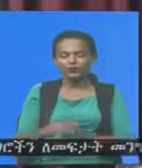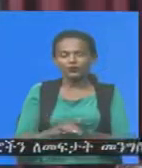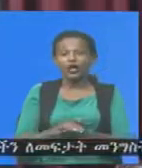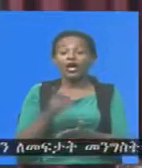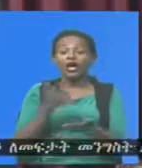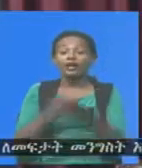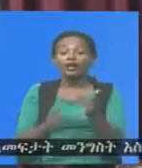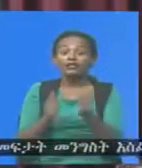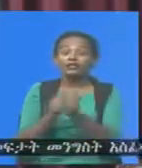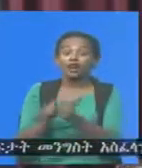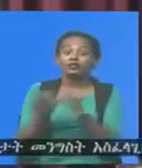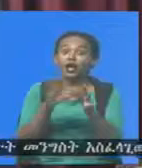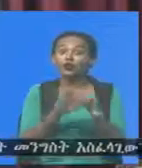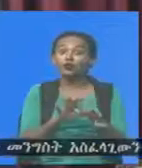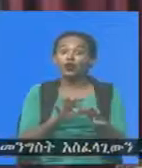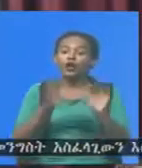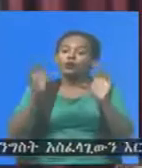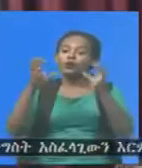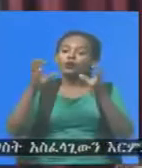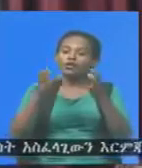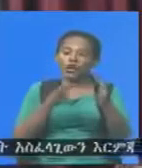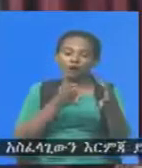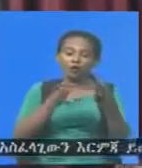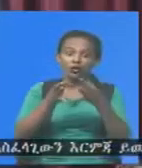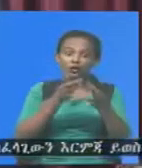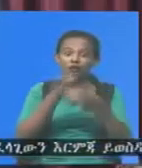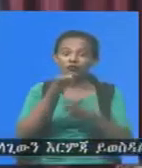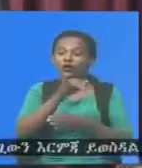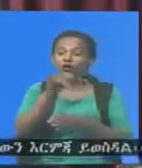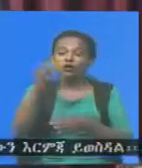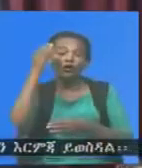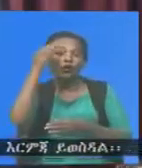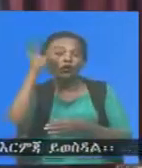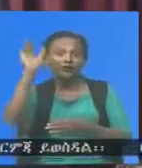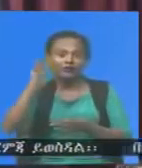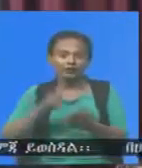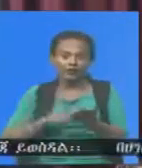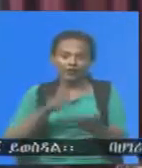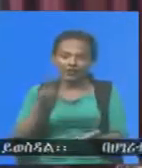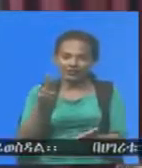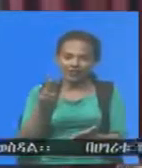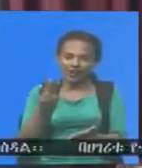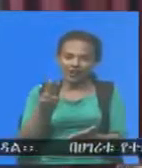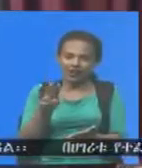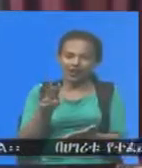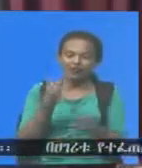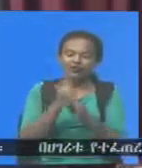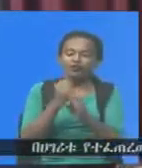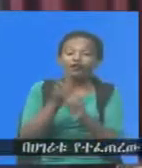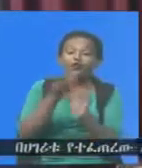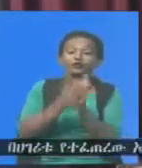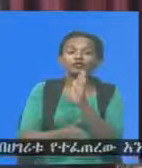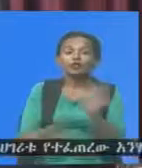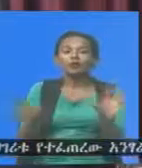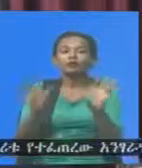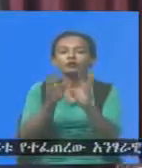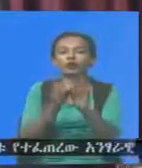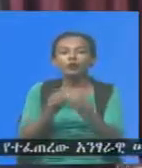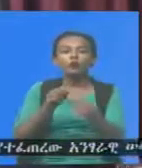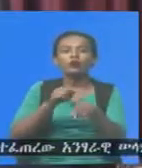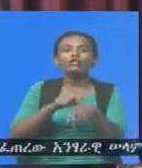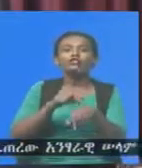ከዚህ ጋር ተያይዞ በሚዲያ መገለጹም እንደ ኮሜንት ስለሚነሳ በዚህ ለመንካት የስራ አስፈጻሚ ስብሰባ